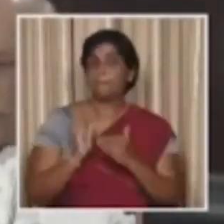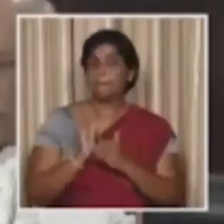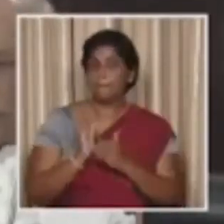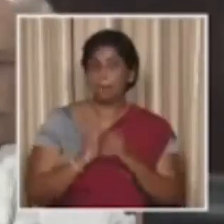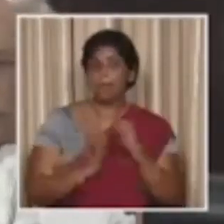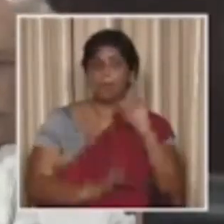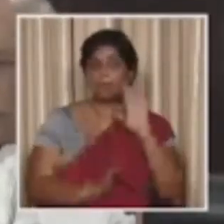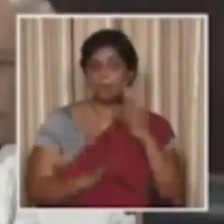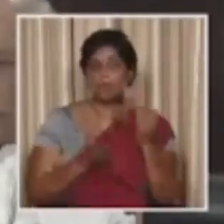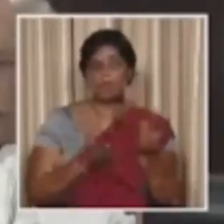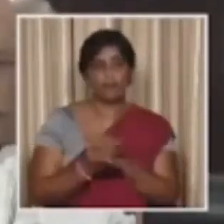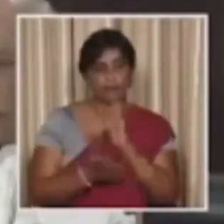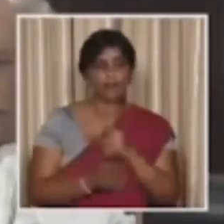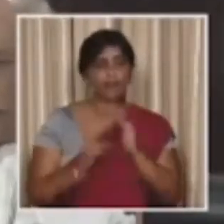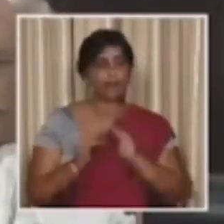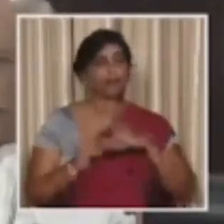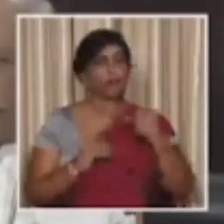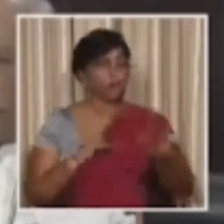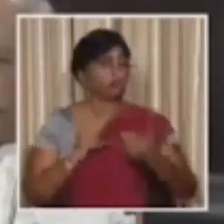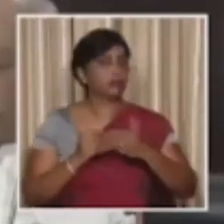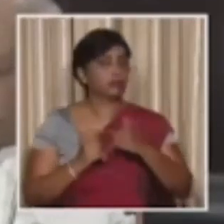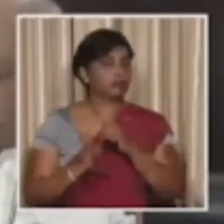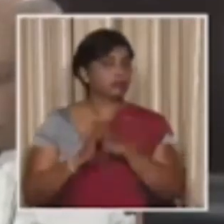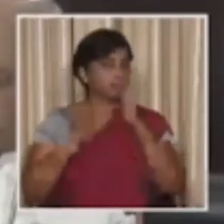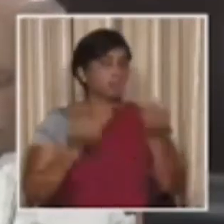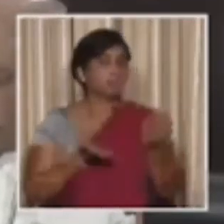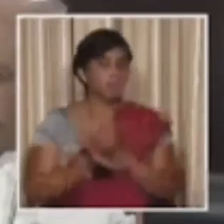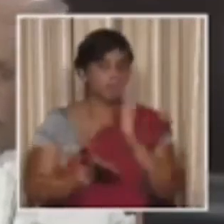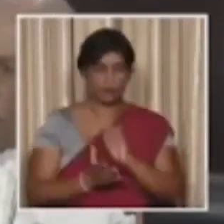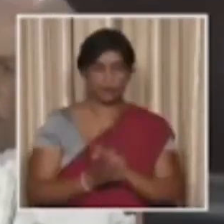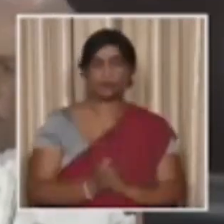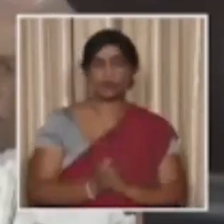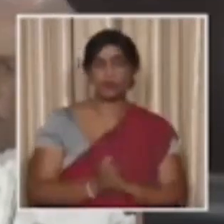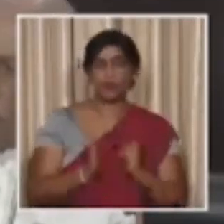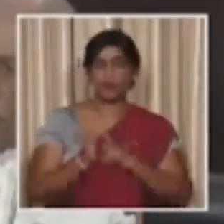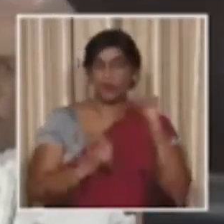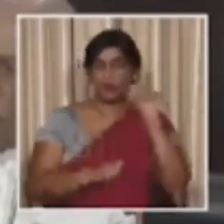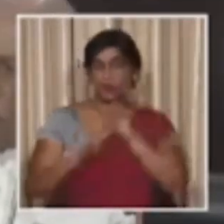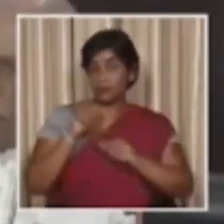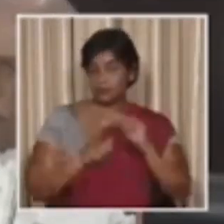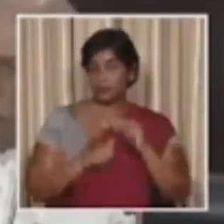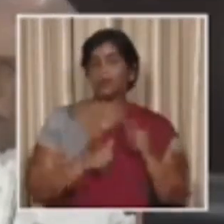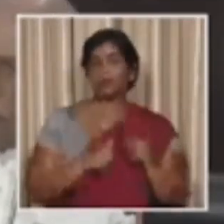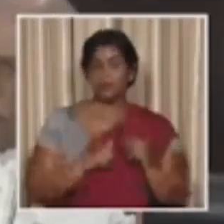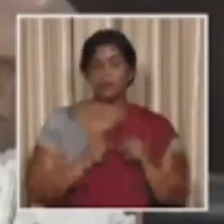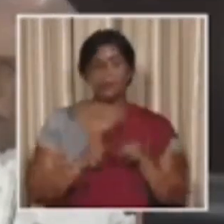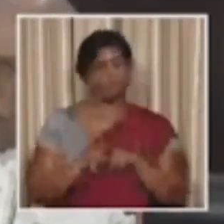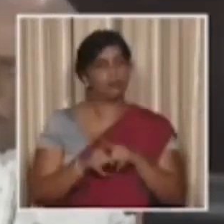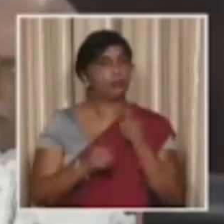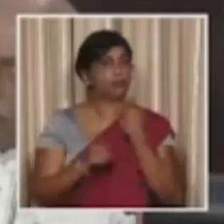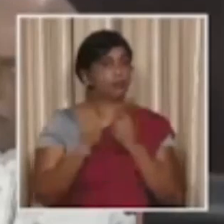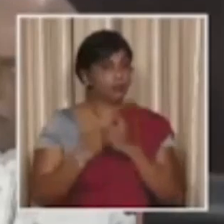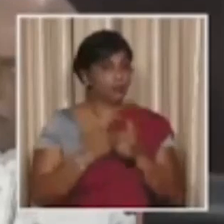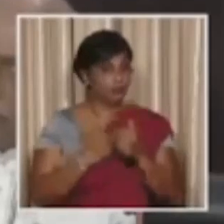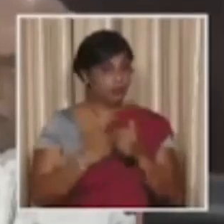මිලියන 75ක් වෙන් කර ඊට පස්සේ අනාගතයේ මීට වඩා වෙන් කරන්න යනවා ජාතික ඖෂධ තත්ත්ව